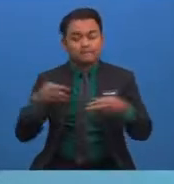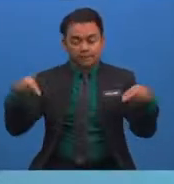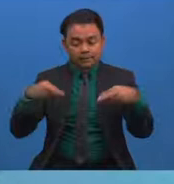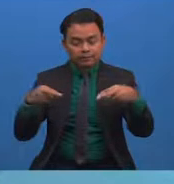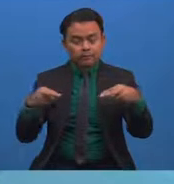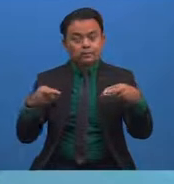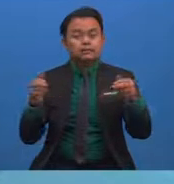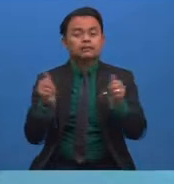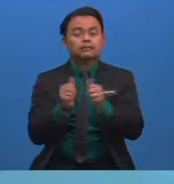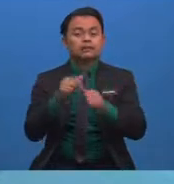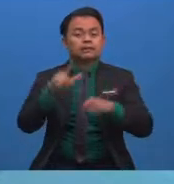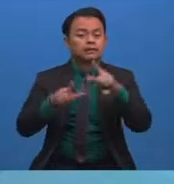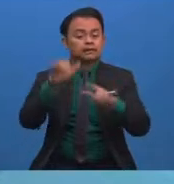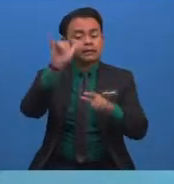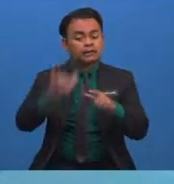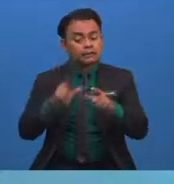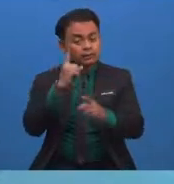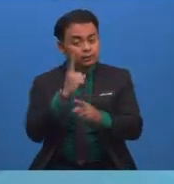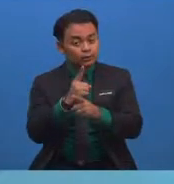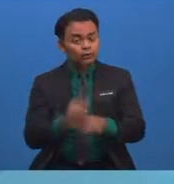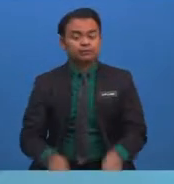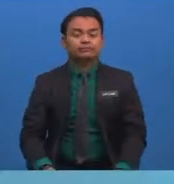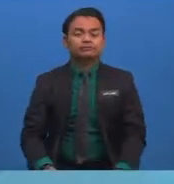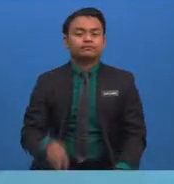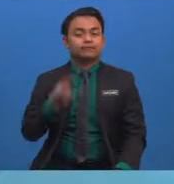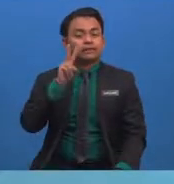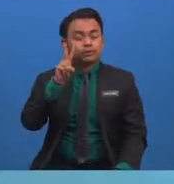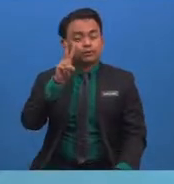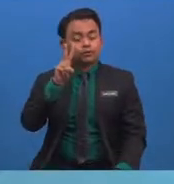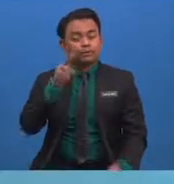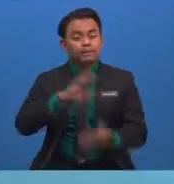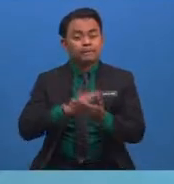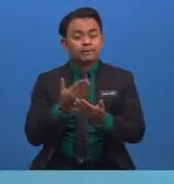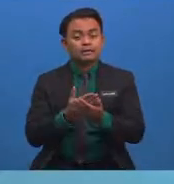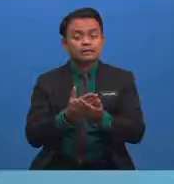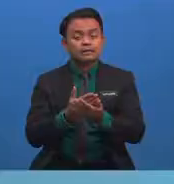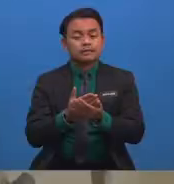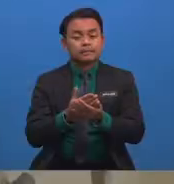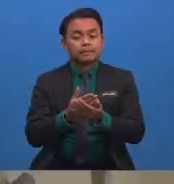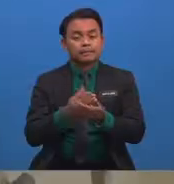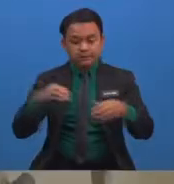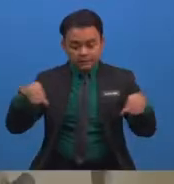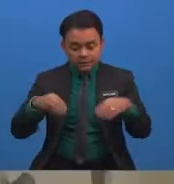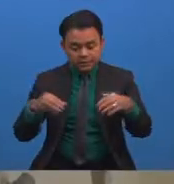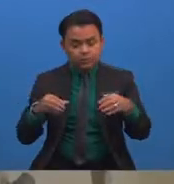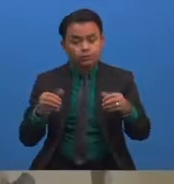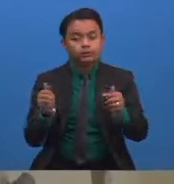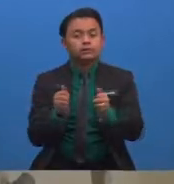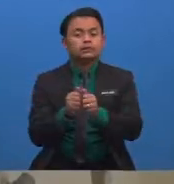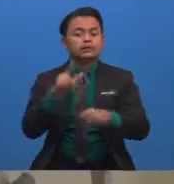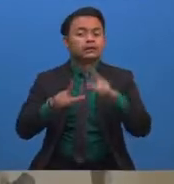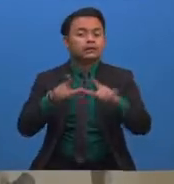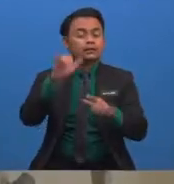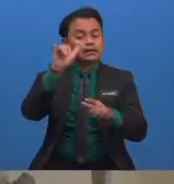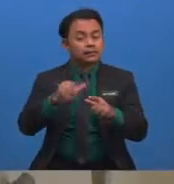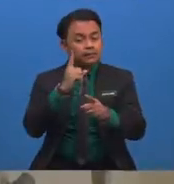yang betul. Kedua, memasak secara mencelur dengan langkah yang betul. Pasti kamu semua sudah tidak